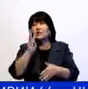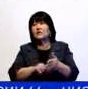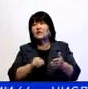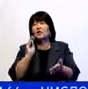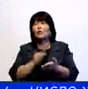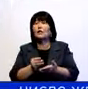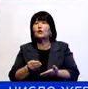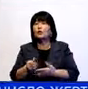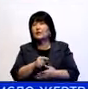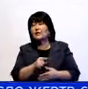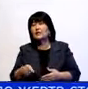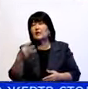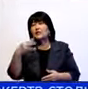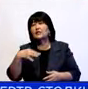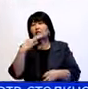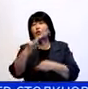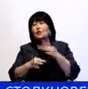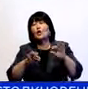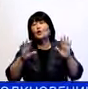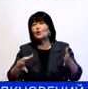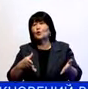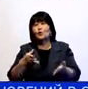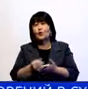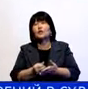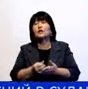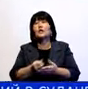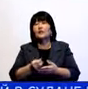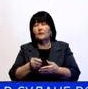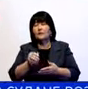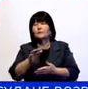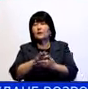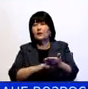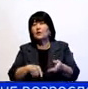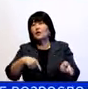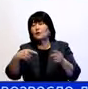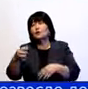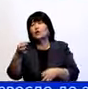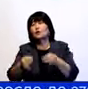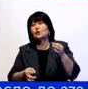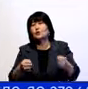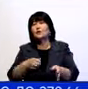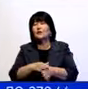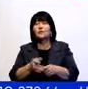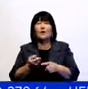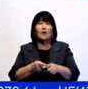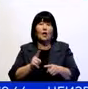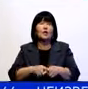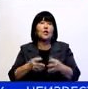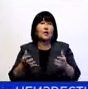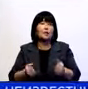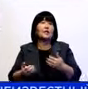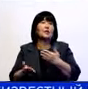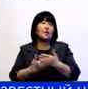подлежат уплате в течение 30 суток. В случае неуплаты материалы передаются судебным исполнителям, которые принимают